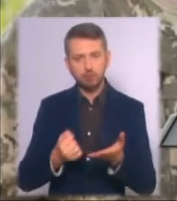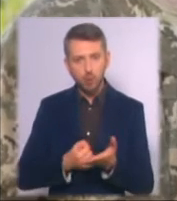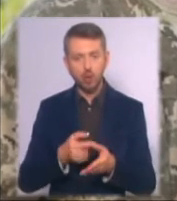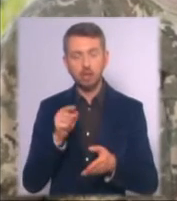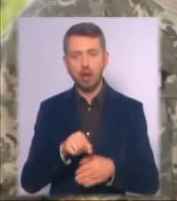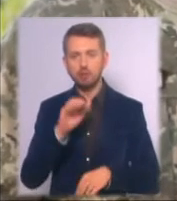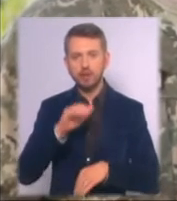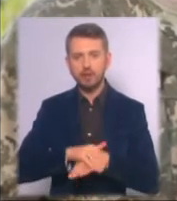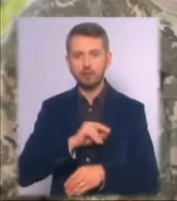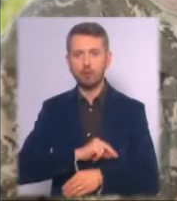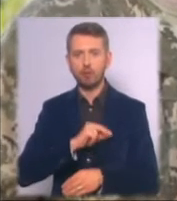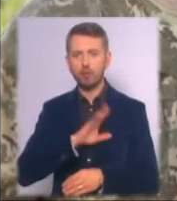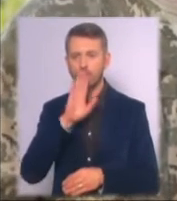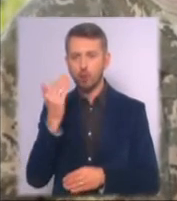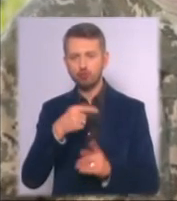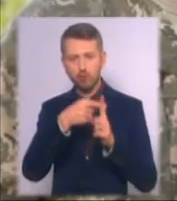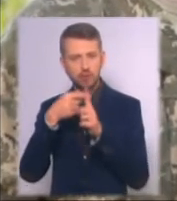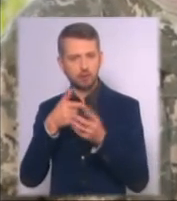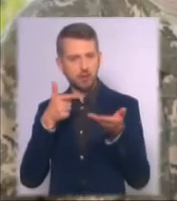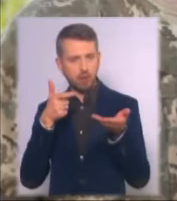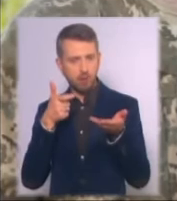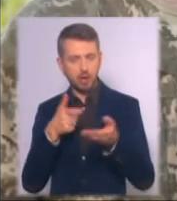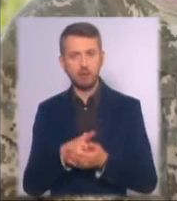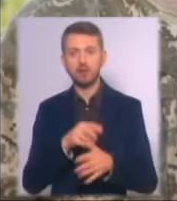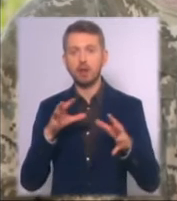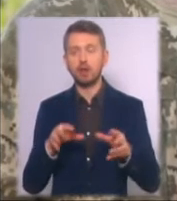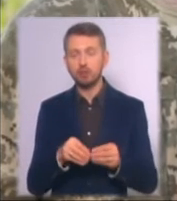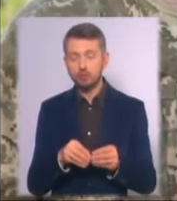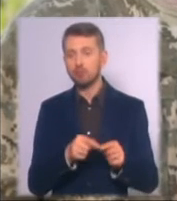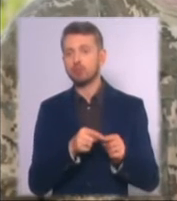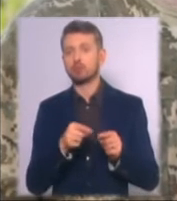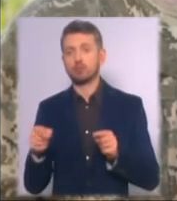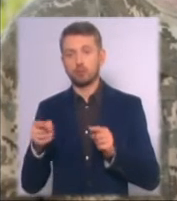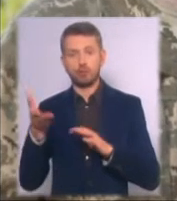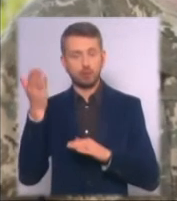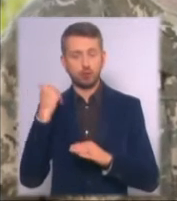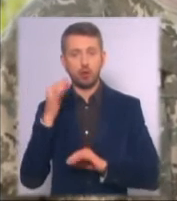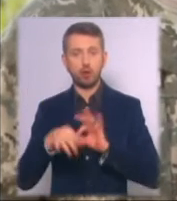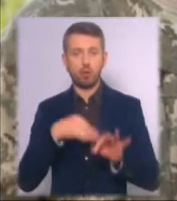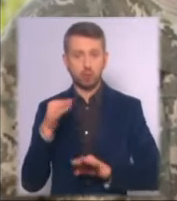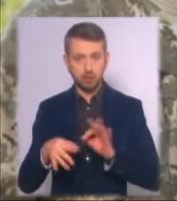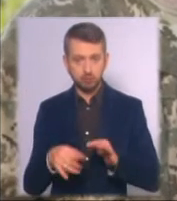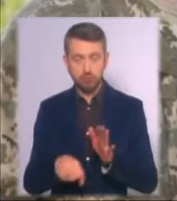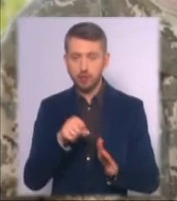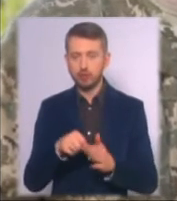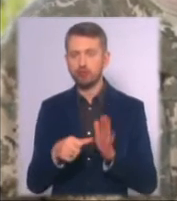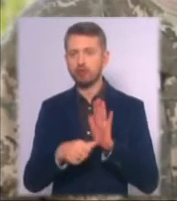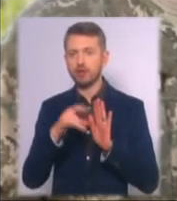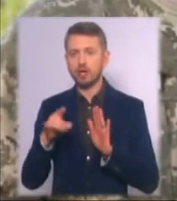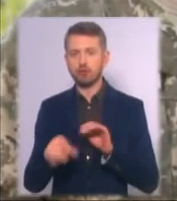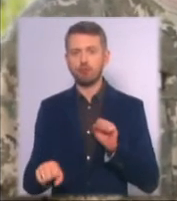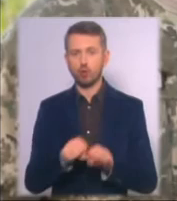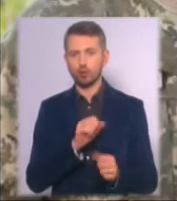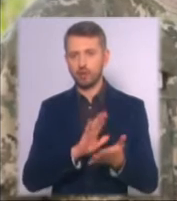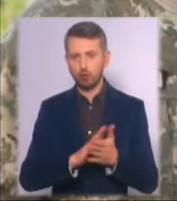зафіксовано роботу ворожого снайпера. Всього впродовж минулої доби проросійські незаконні збройні формування 6 разів порушували